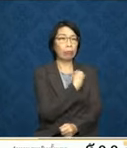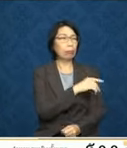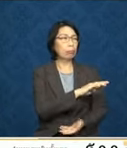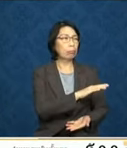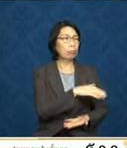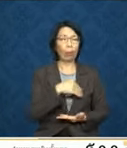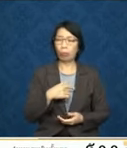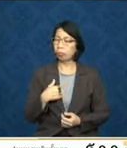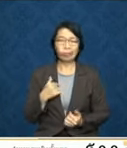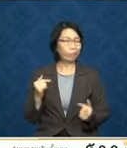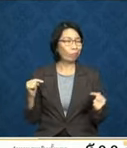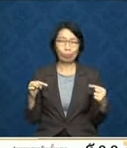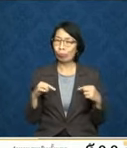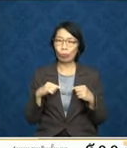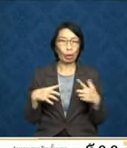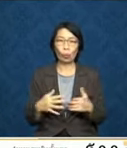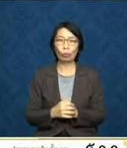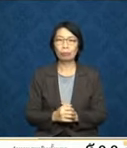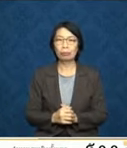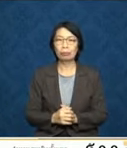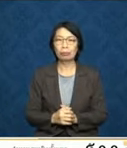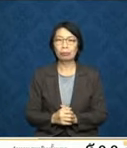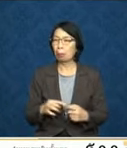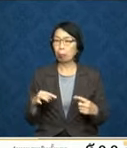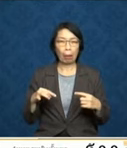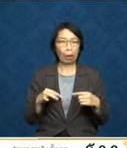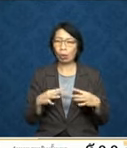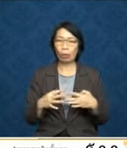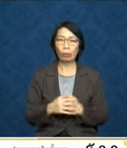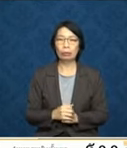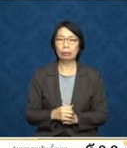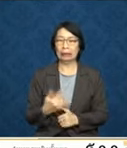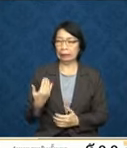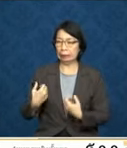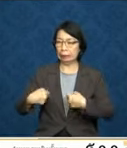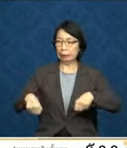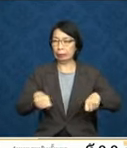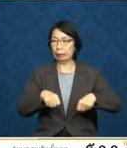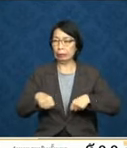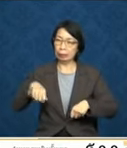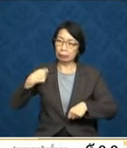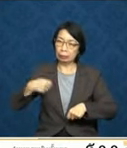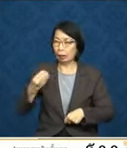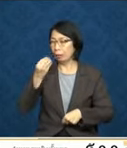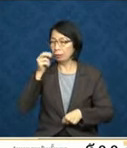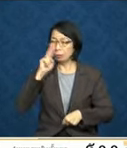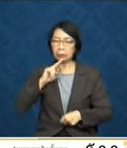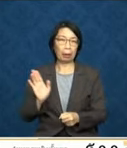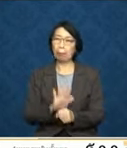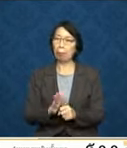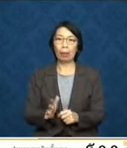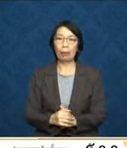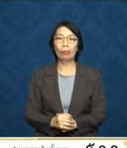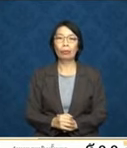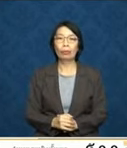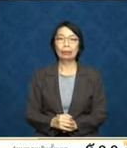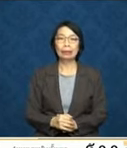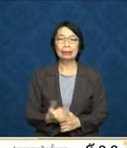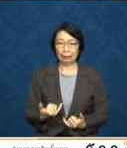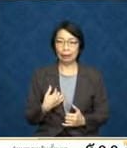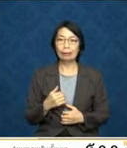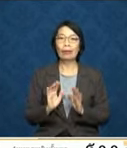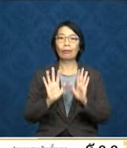ไม่คุ้มกับความเหนื่อยแล้วก็ไม่สอดคล้องกับค่าใช้จ่ายรวมถึงค่าครองชีพในปัจจุบันดิฉันนะคะจึงอย